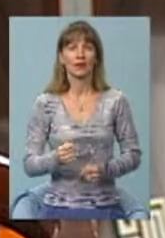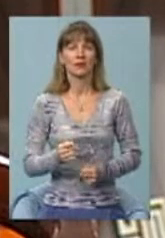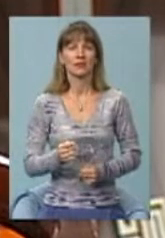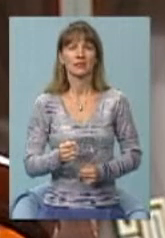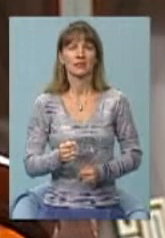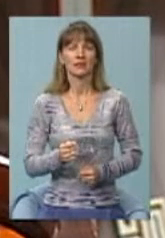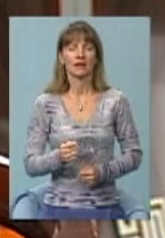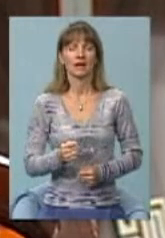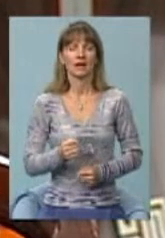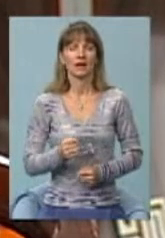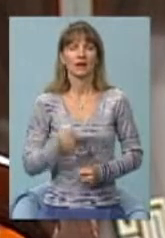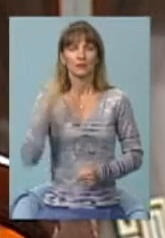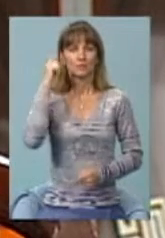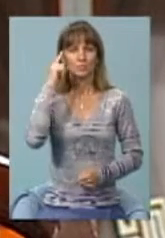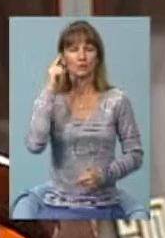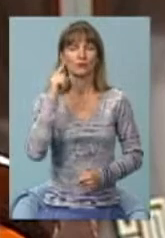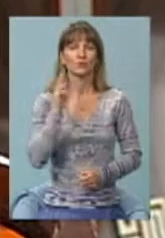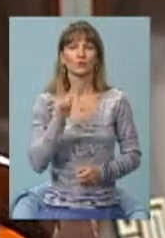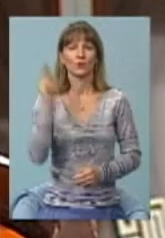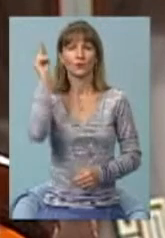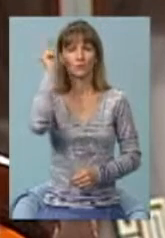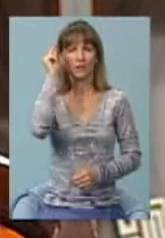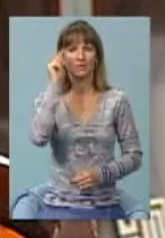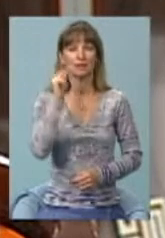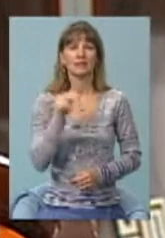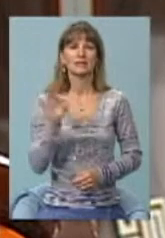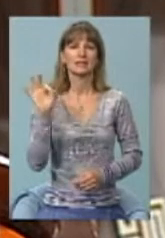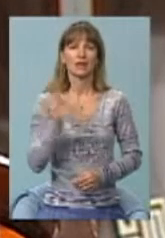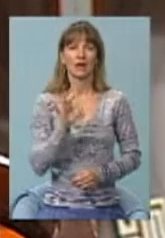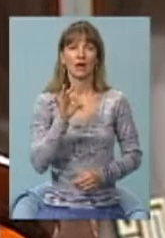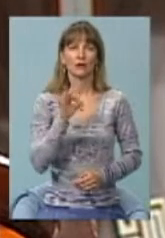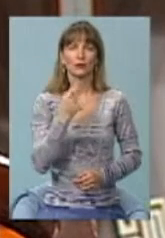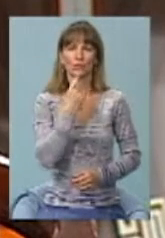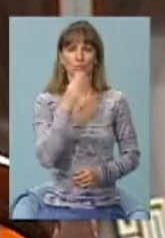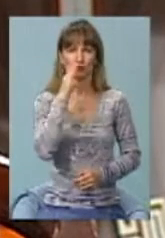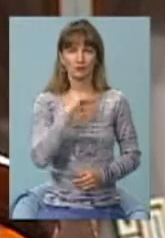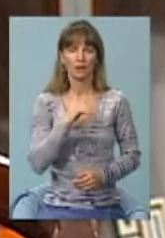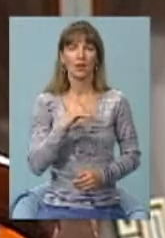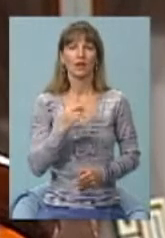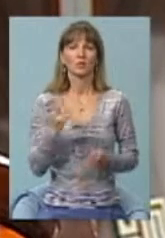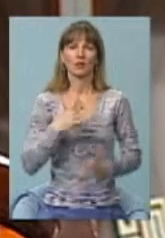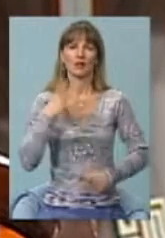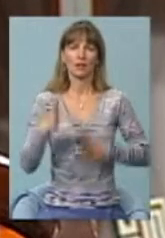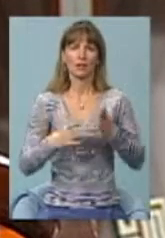Стриманість, мені здається, тільки вчаться, вона не дається зразу, її треба тренувати в